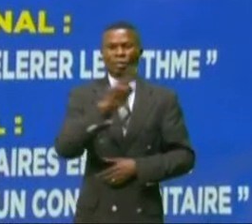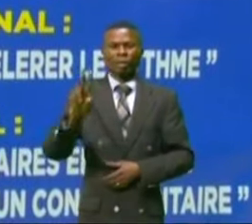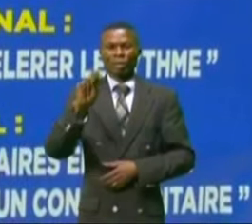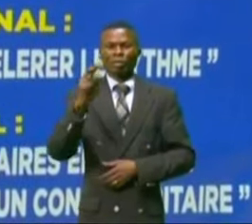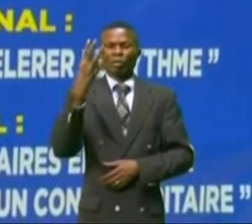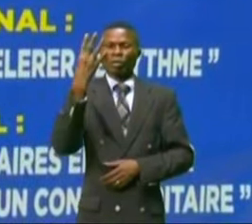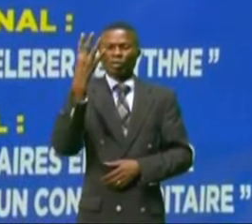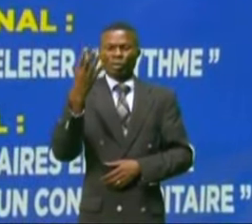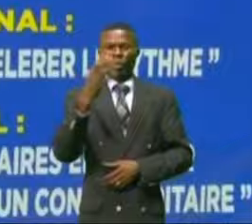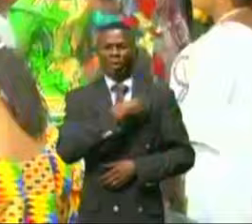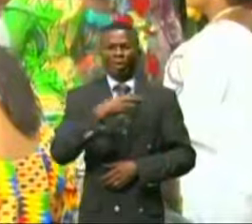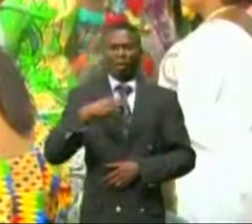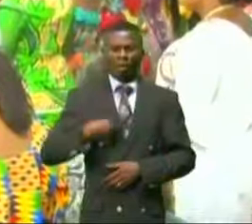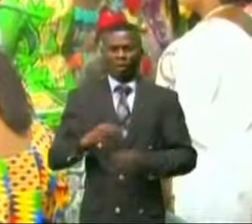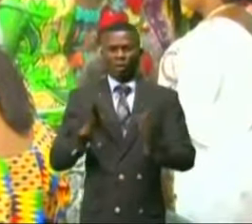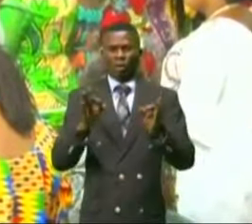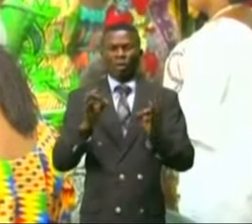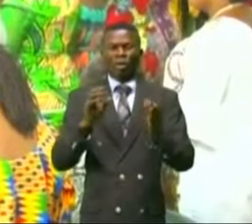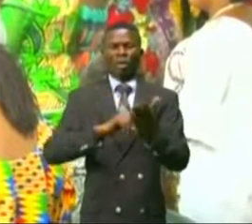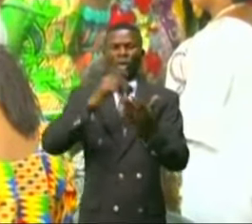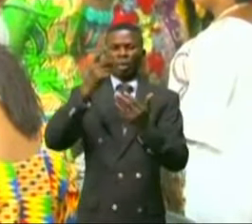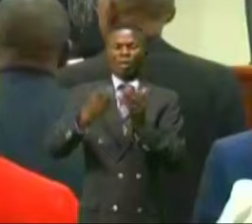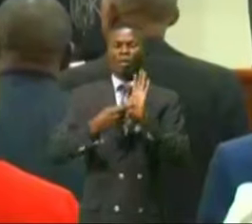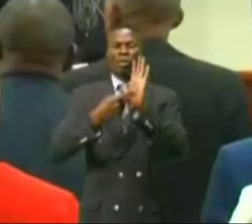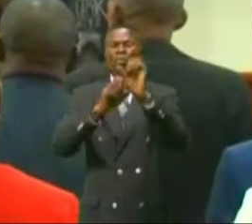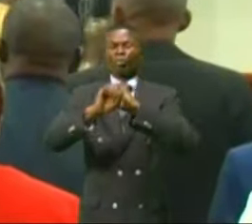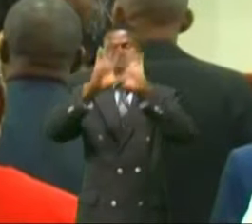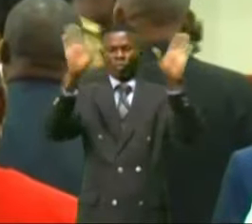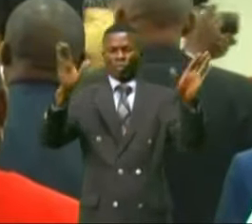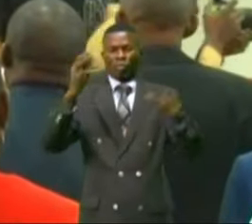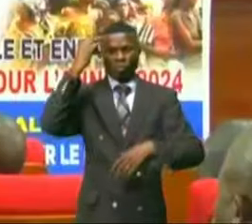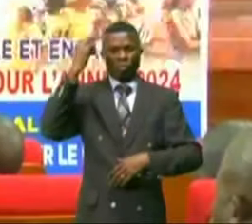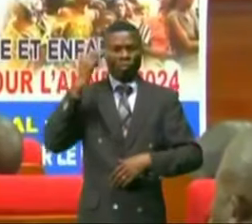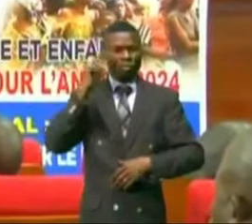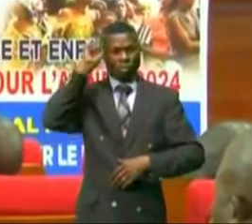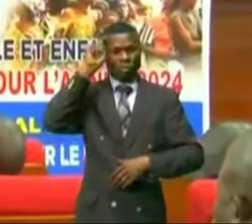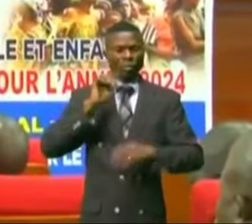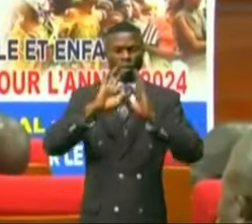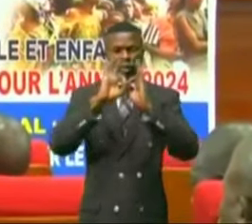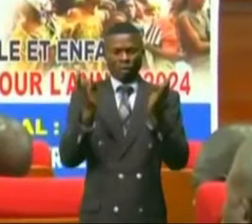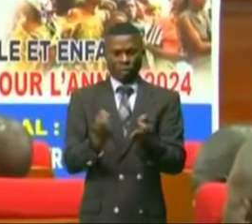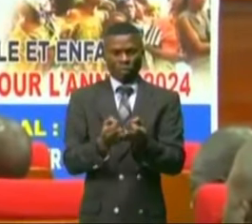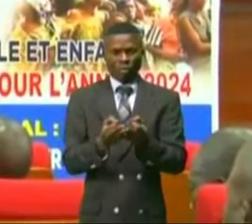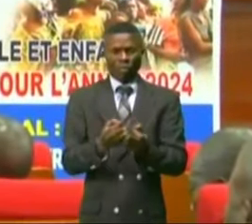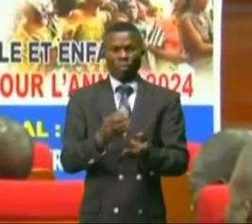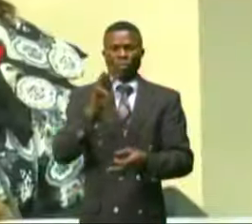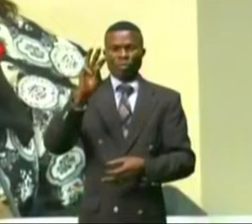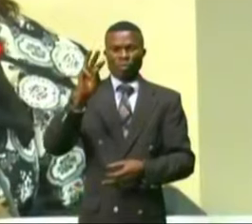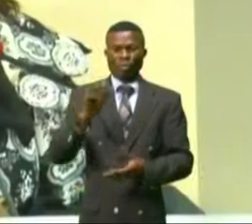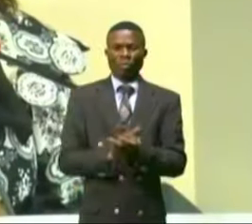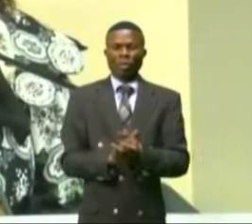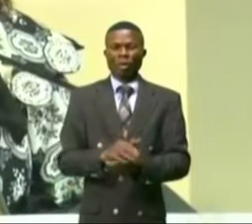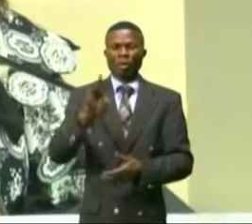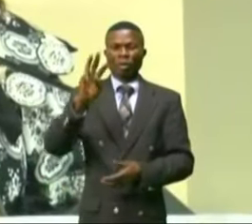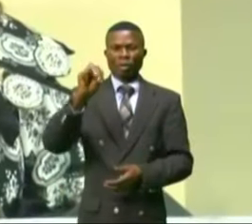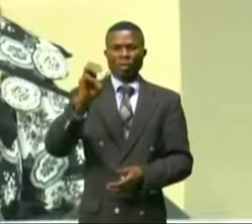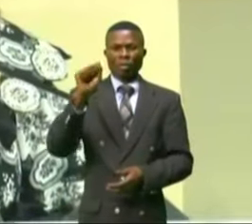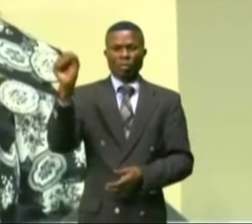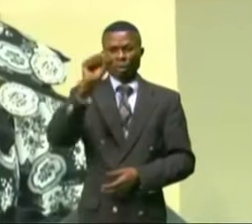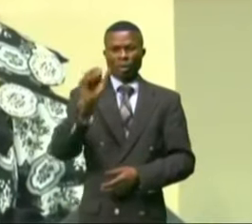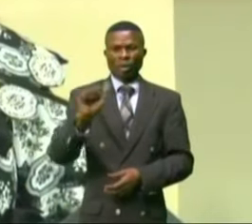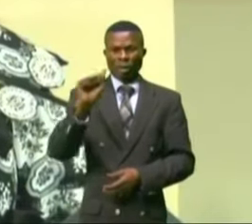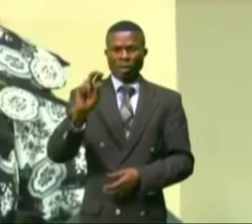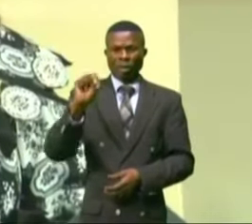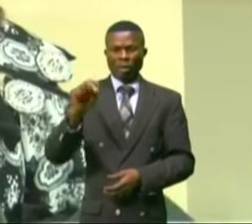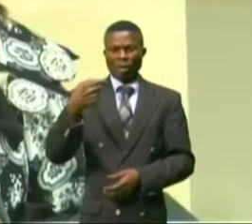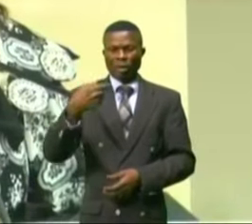2024. La femme de nouveau sous les projecteurs. La ministre du Genre, Enfants et Familles, Mireille Massangou-Bibi-Mouloko, a lancé